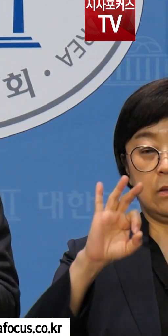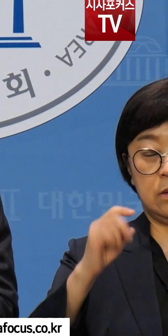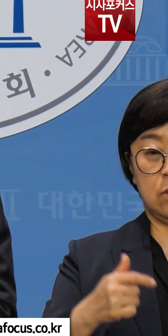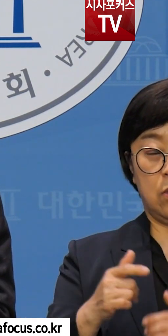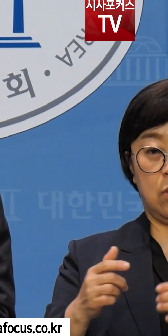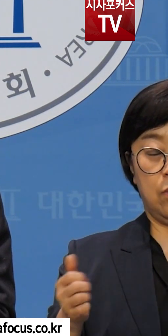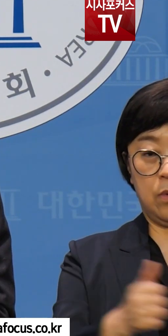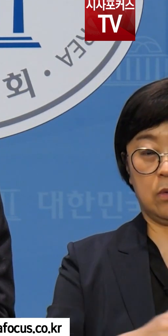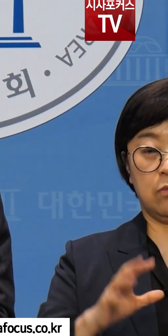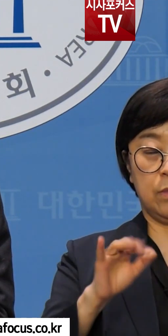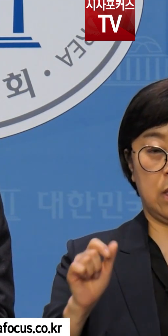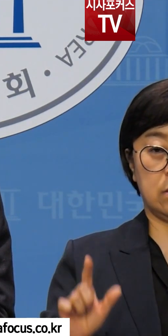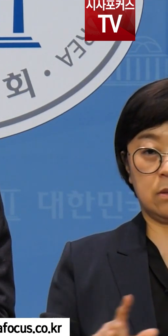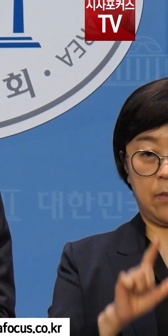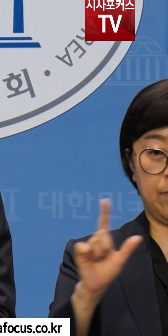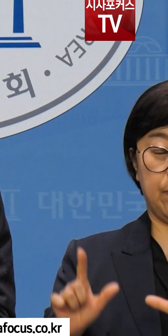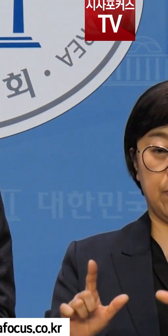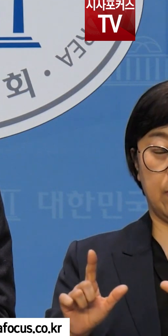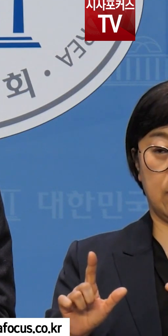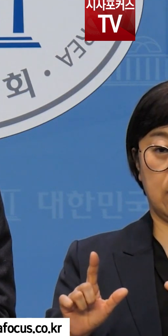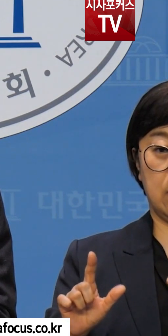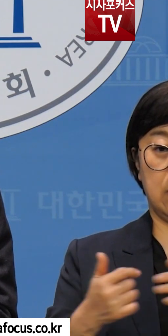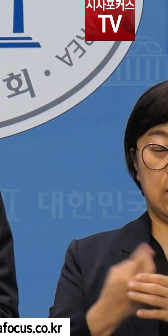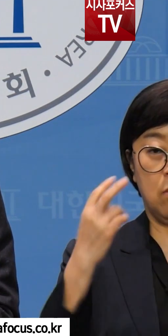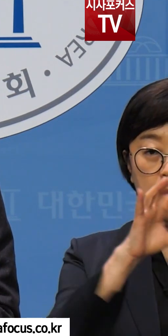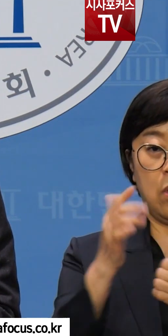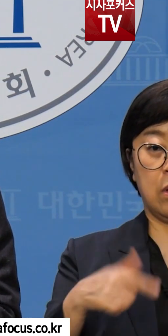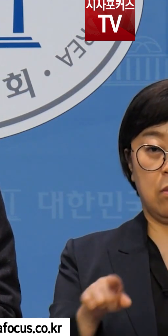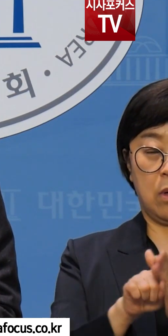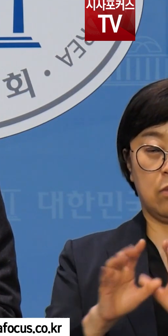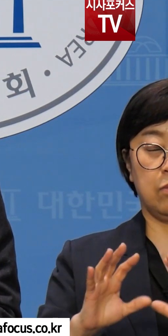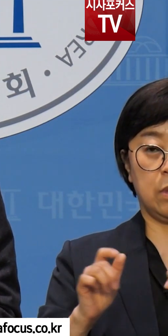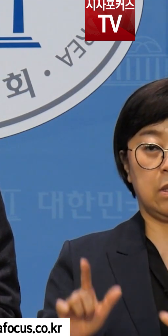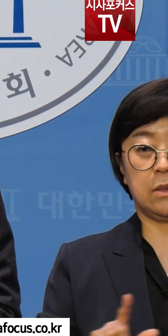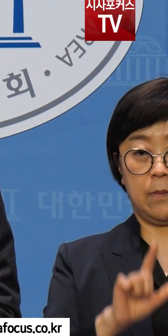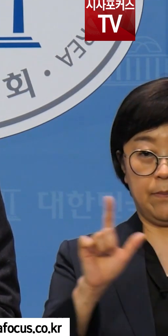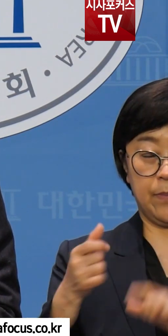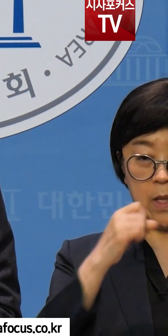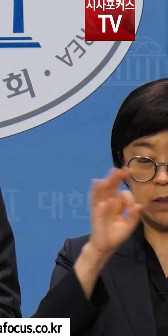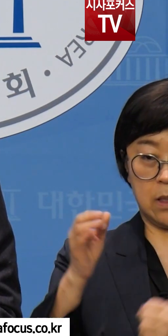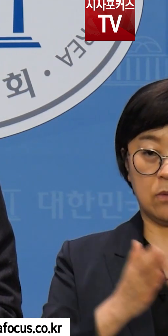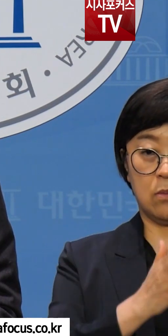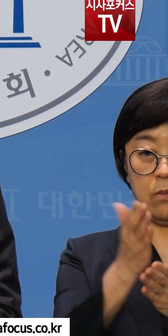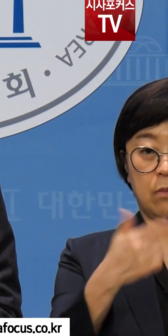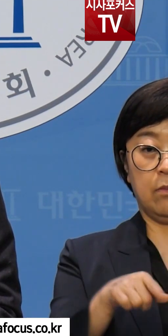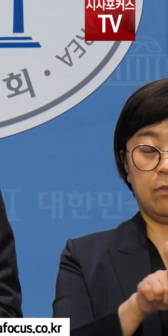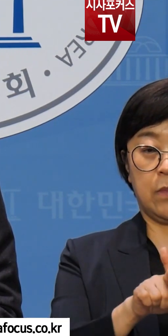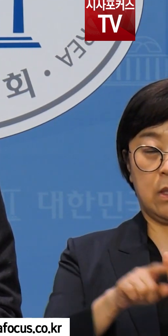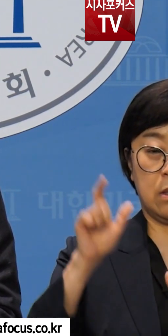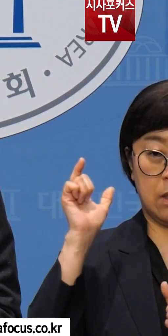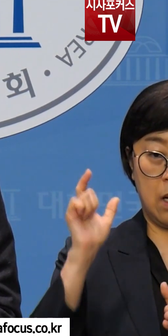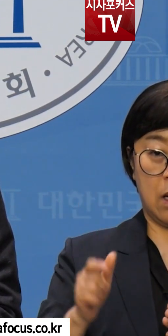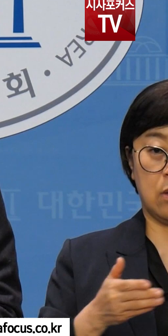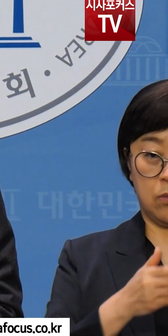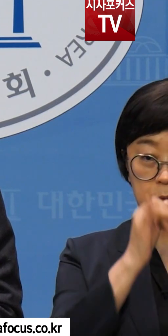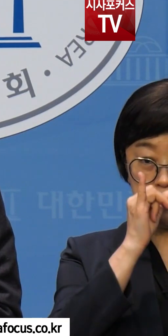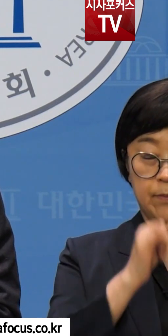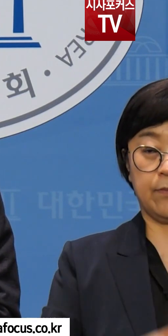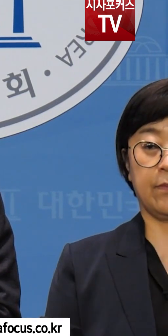을지로위원회는 국민의 삶 그리고 의뢰의 삶을 지키기 위한 민생예산 통과를 강력하게